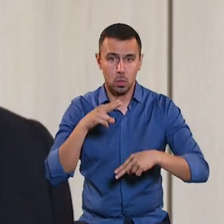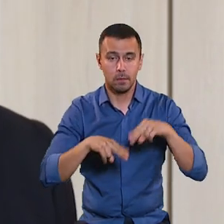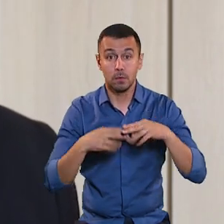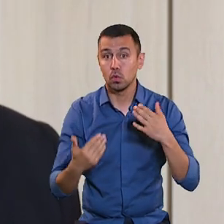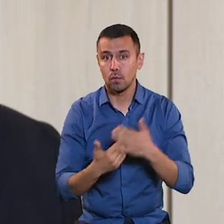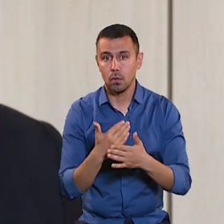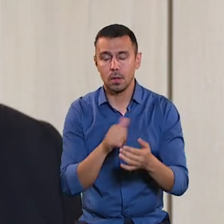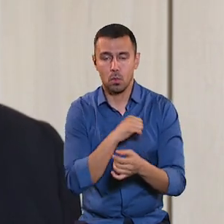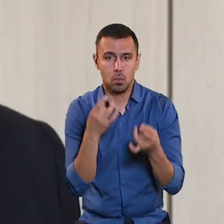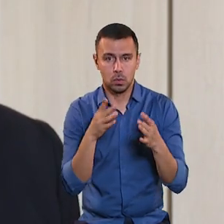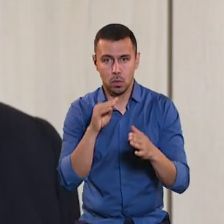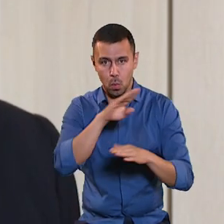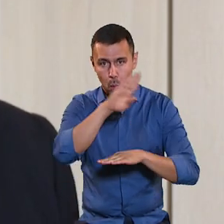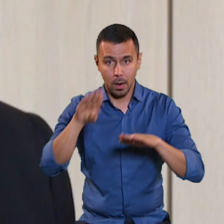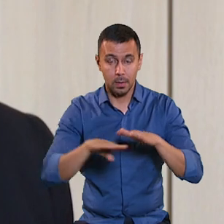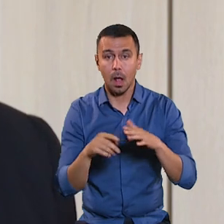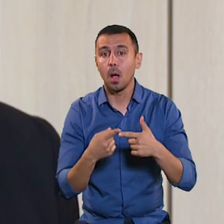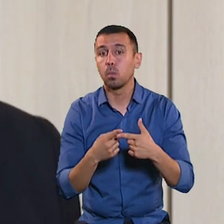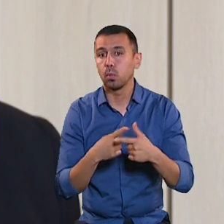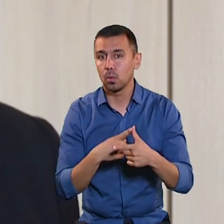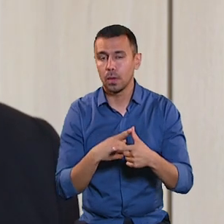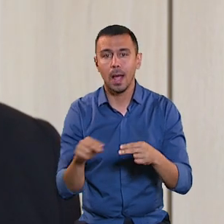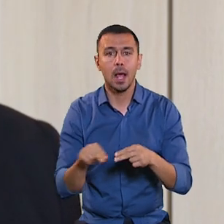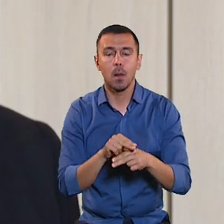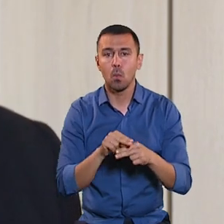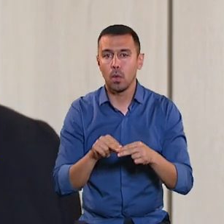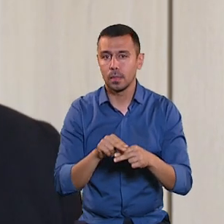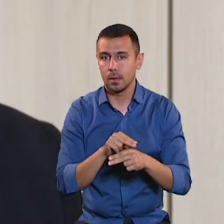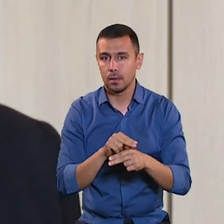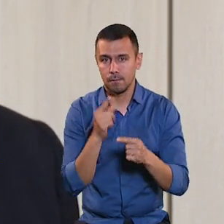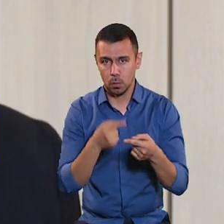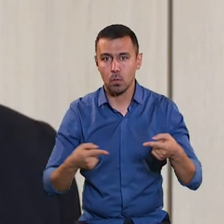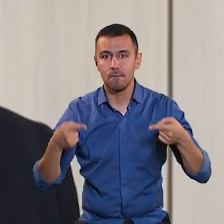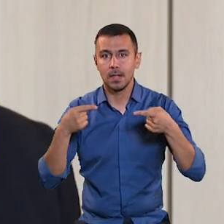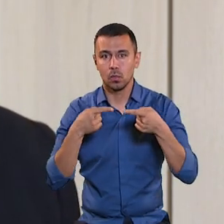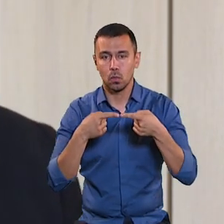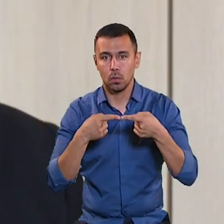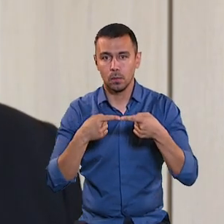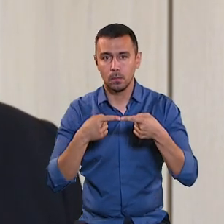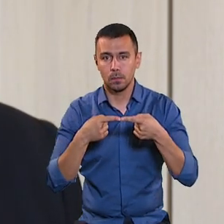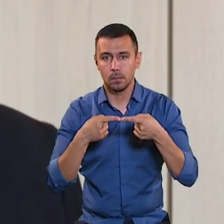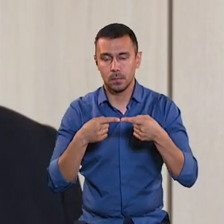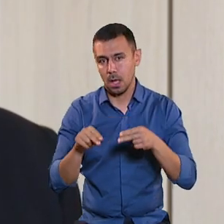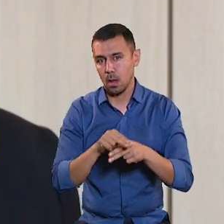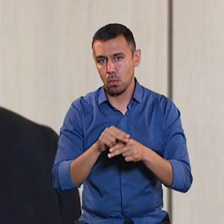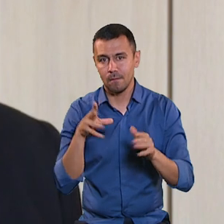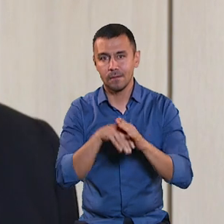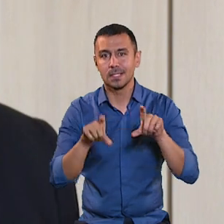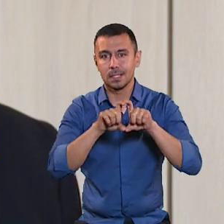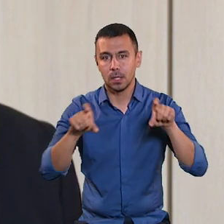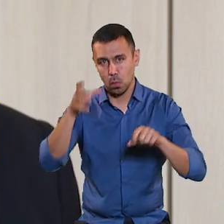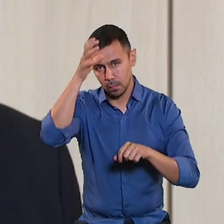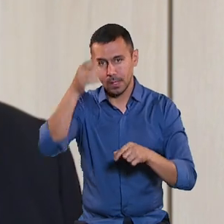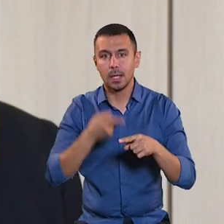нового найпростішого криття або ремонт відповідно ремонт в закладі освіти